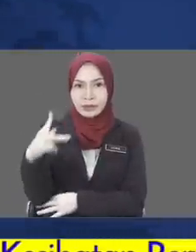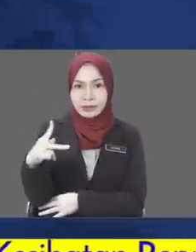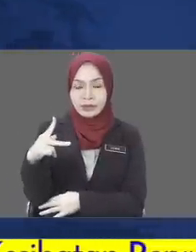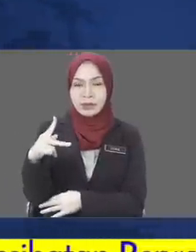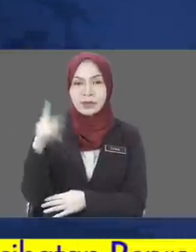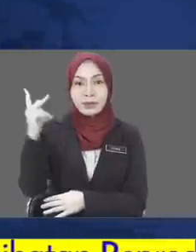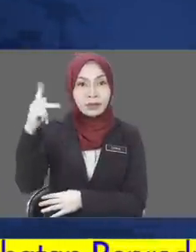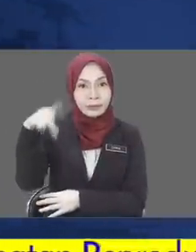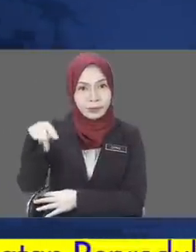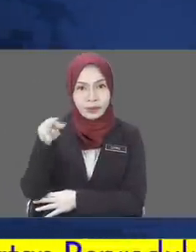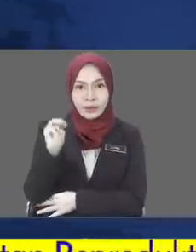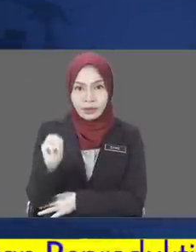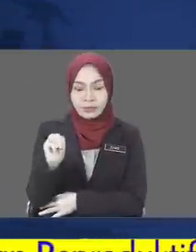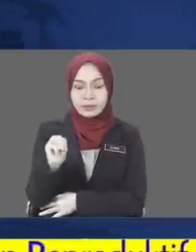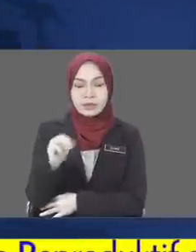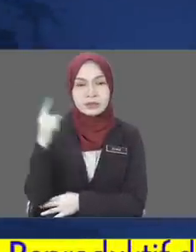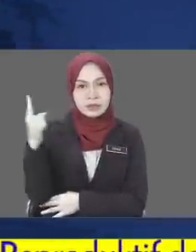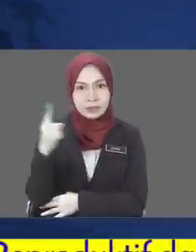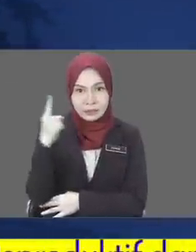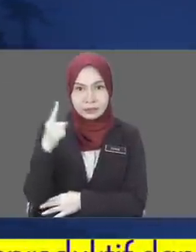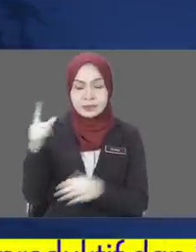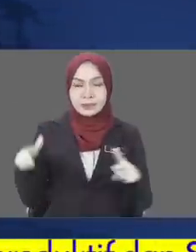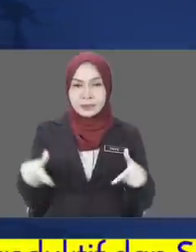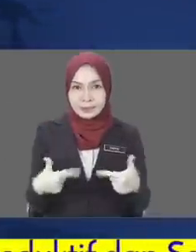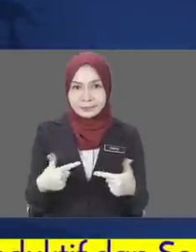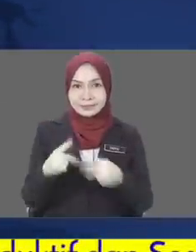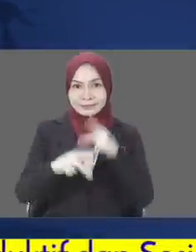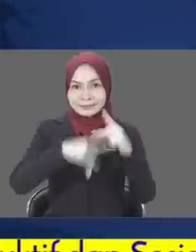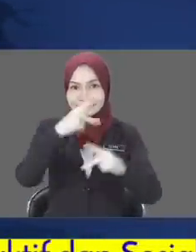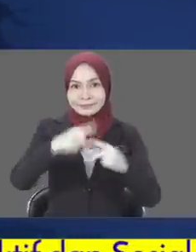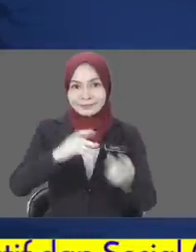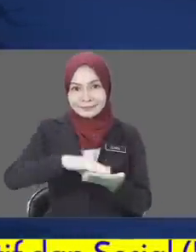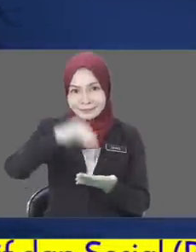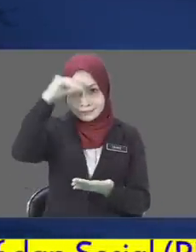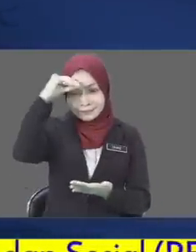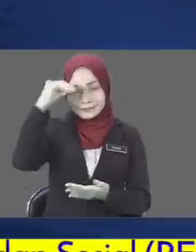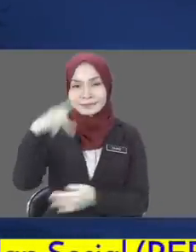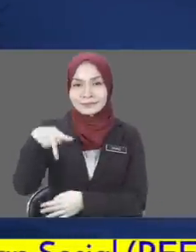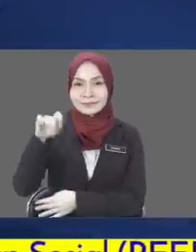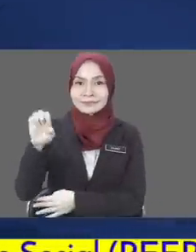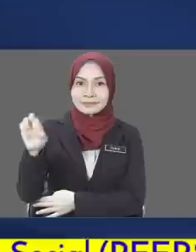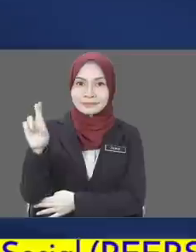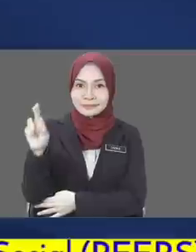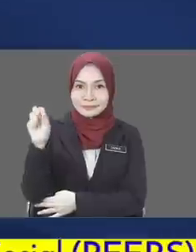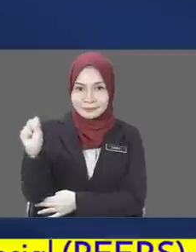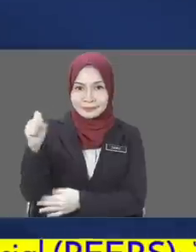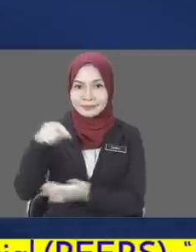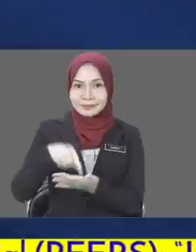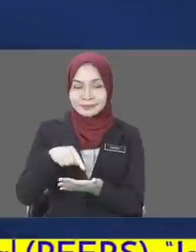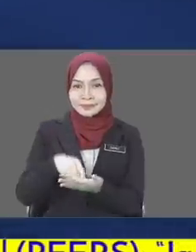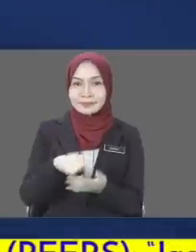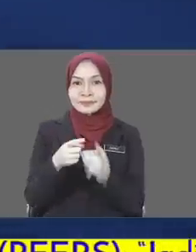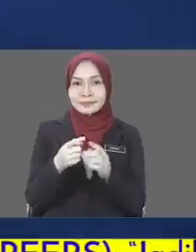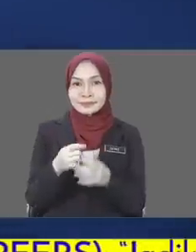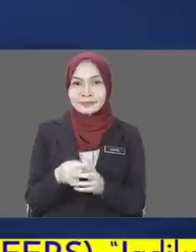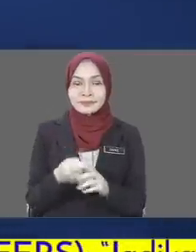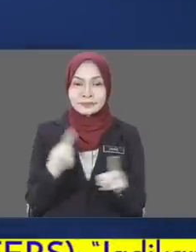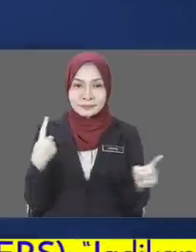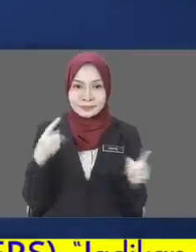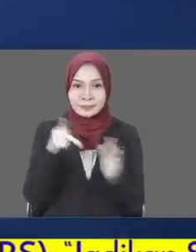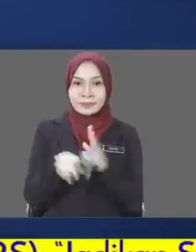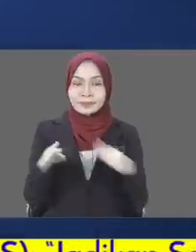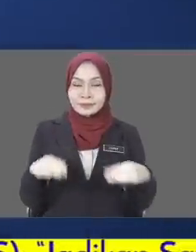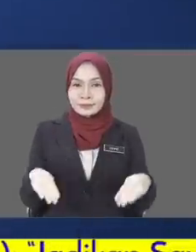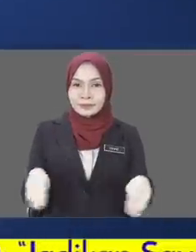pembangunan kurikulum Kementerian Pendidikan Malaysia sentiasa melaksanakan proses pengajaran dan pembelajaran views ini melalui berbagai